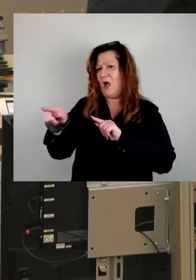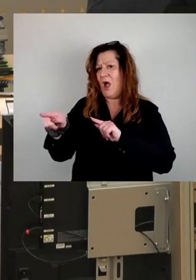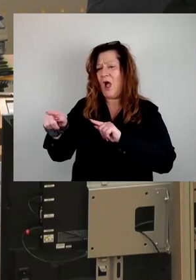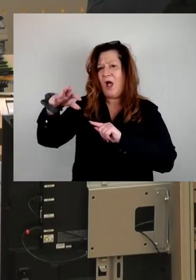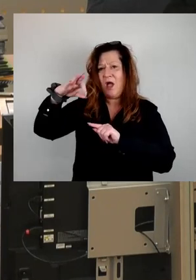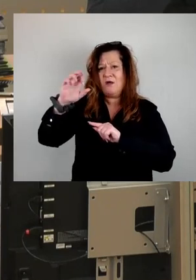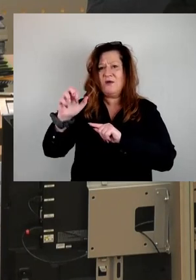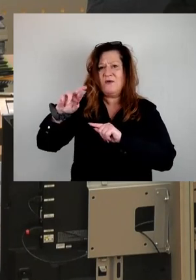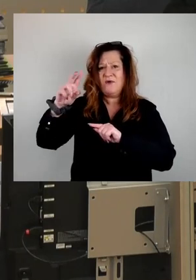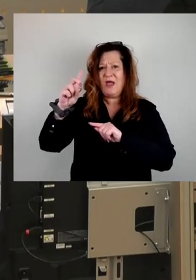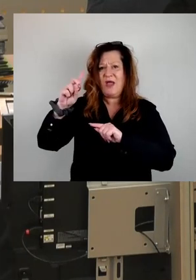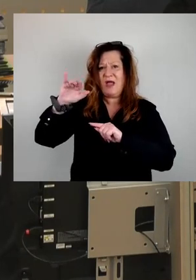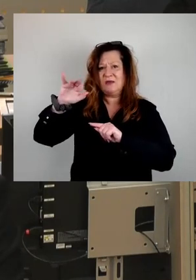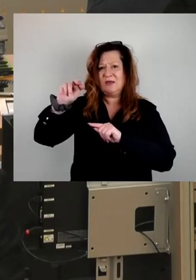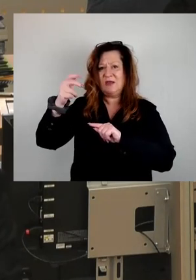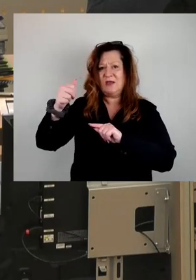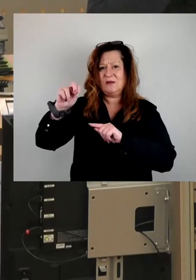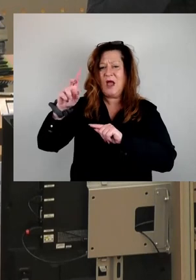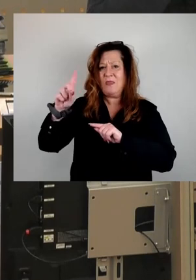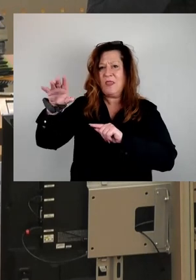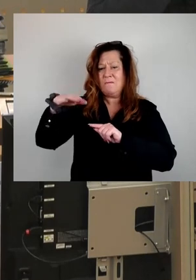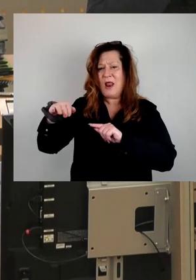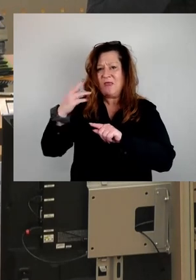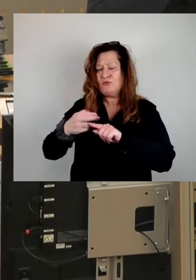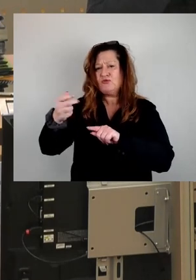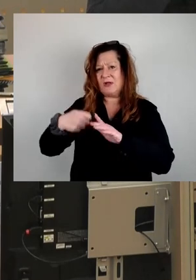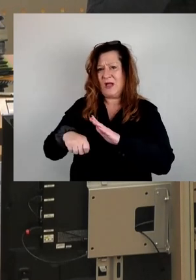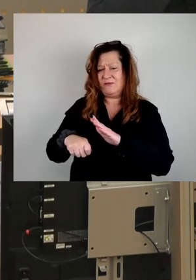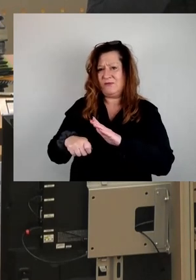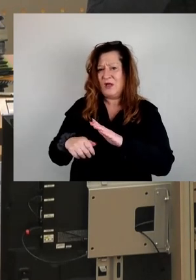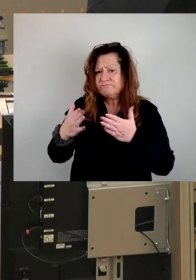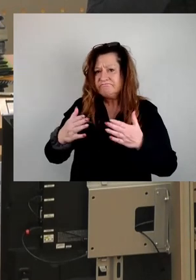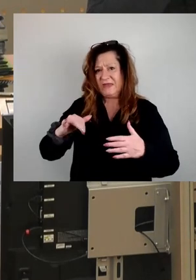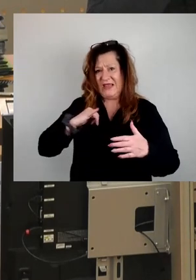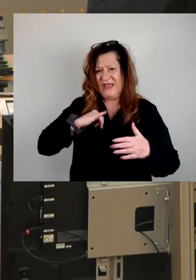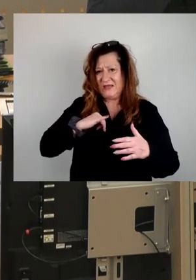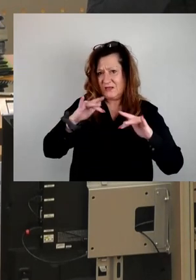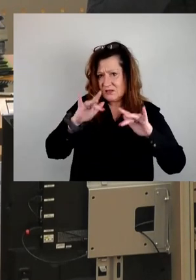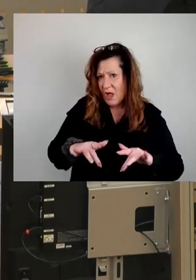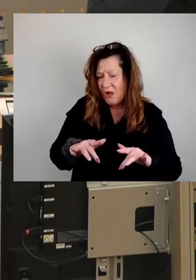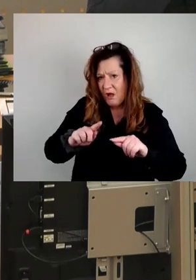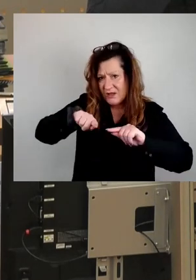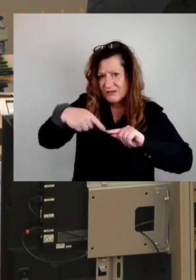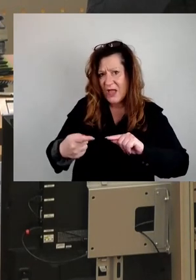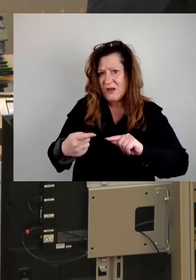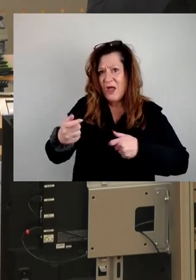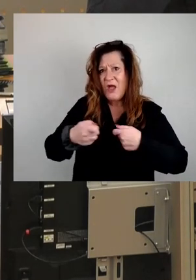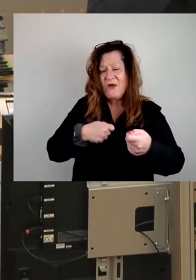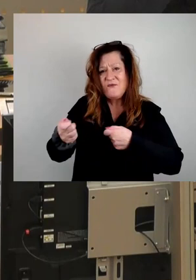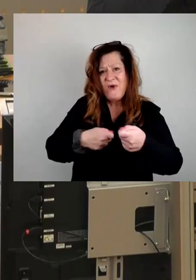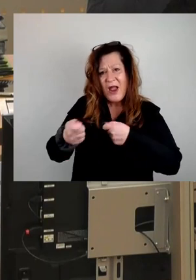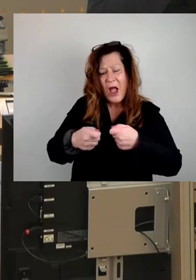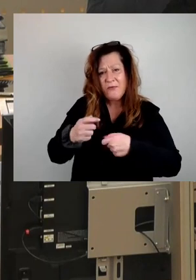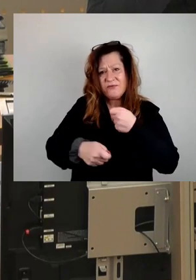Der Eigentümer, dem das grundsätzliche Interesse der Stadt an diesem Grundstück bekannt war, hat diesen Umstand bei den Verkaufsverhandlungen ausgenutzt.